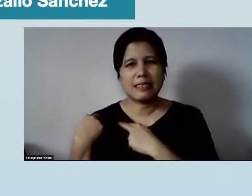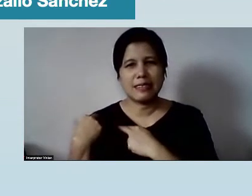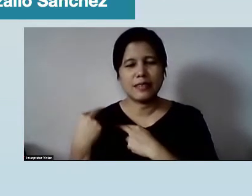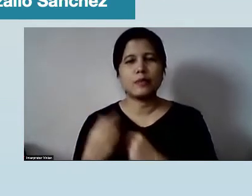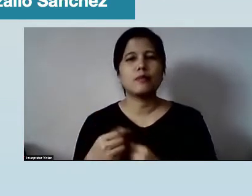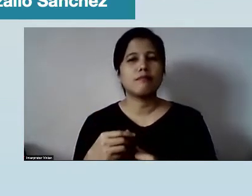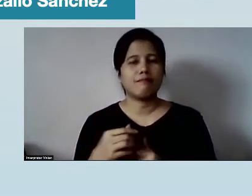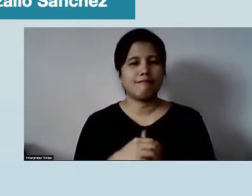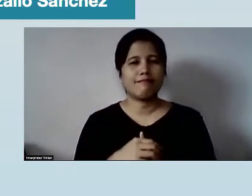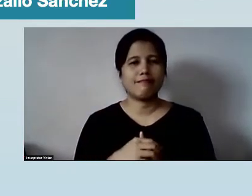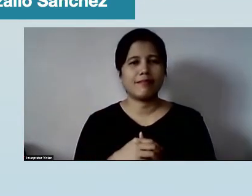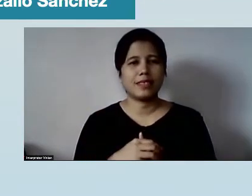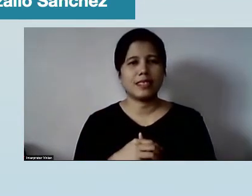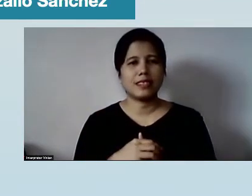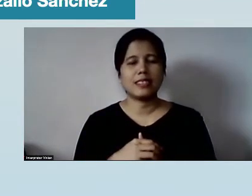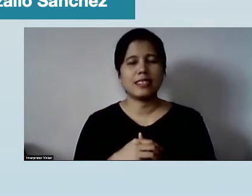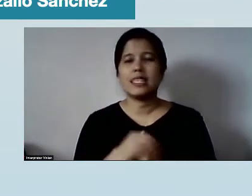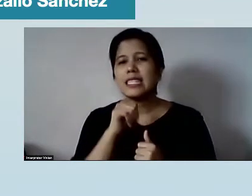mo hindi nasunod yung